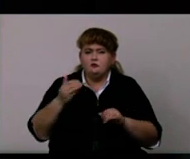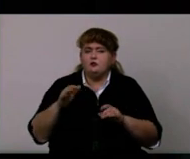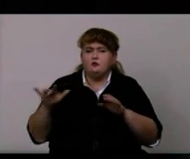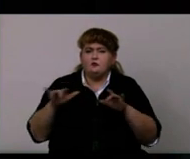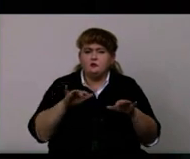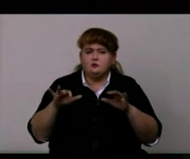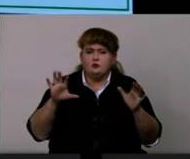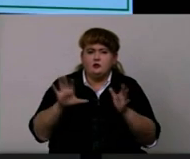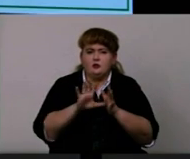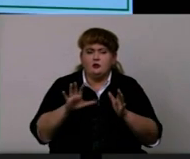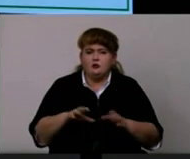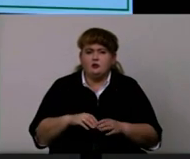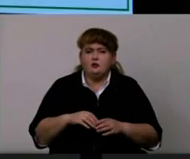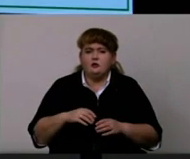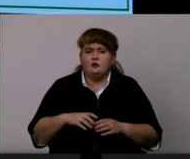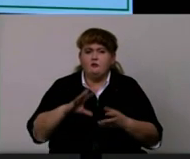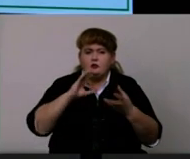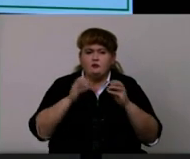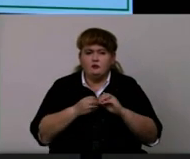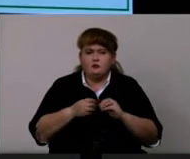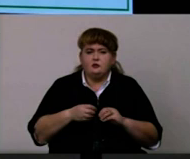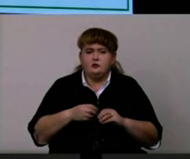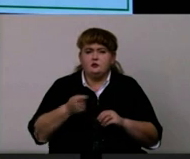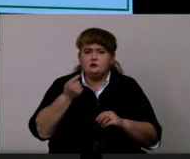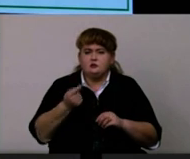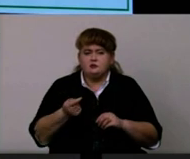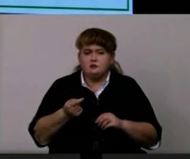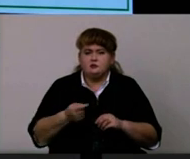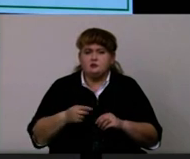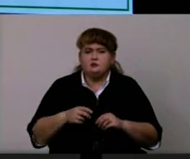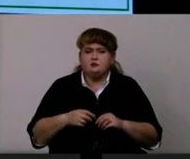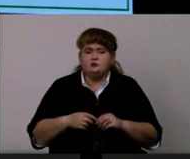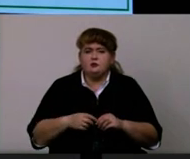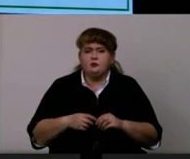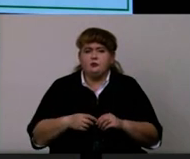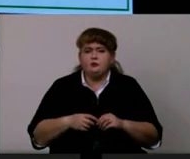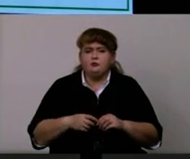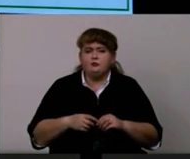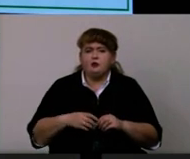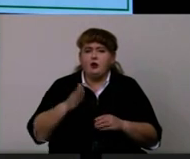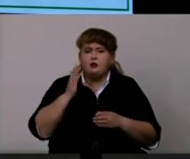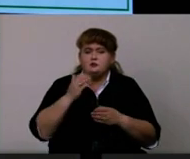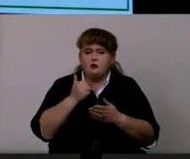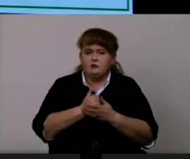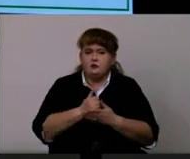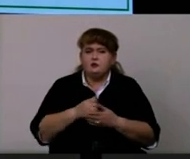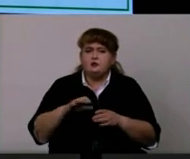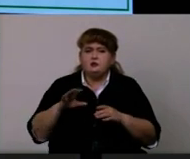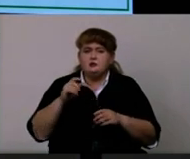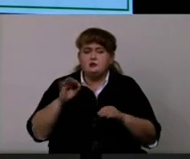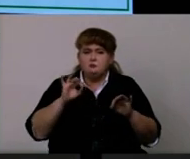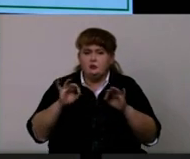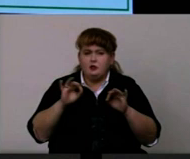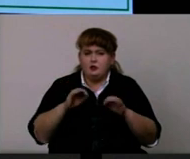энергия. Вывод единицы измерения кинетической энергии. Мы знаем, что основной единицей измерения